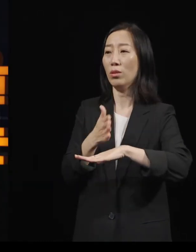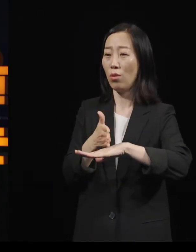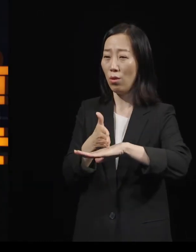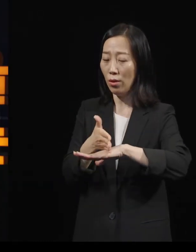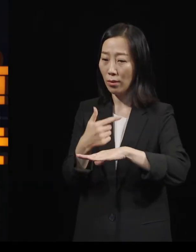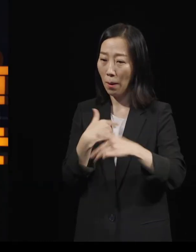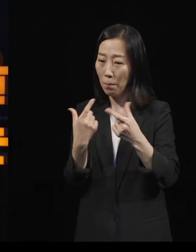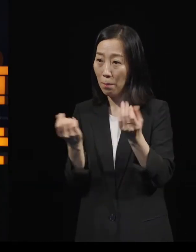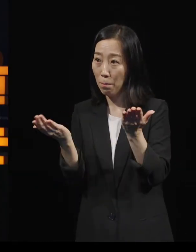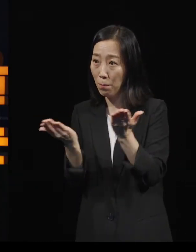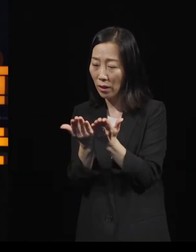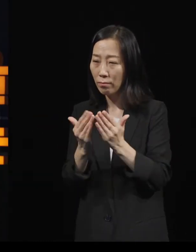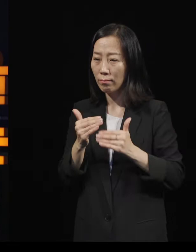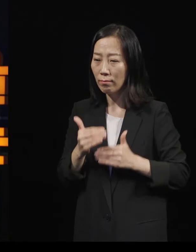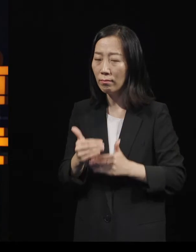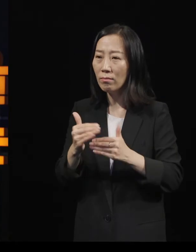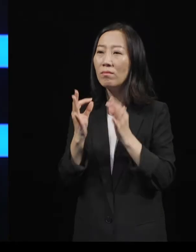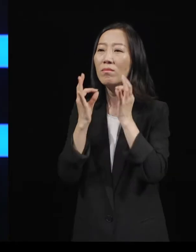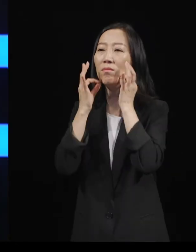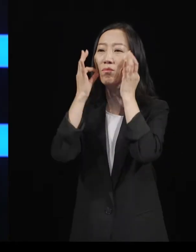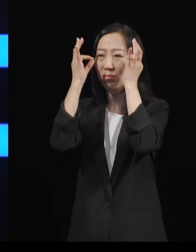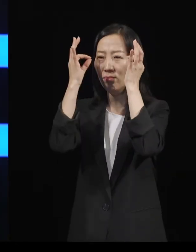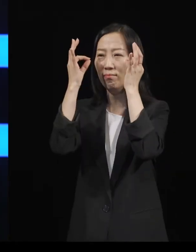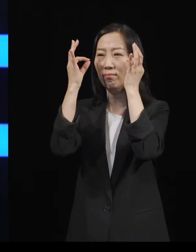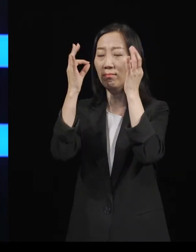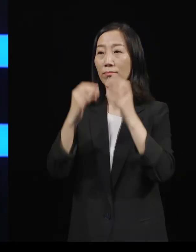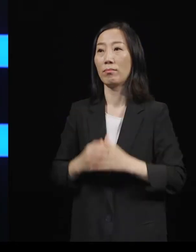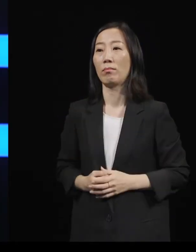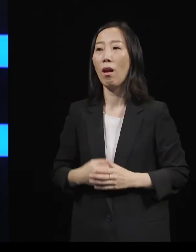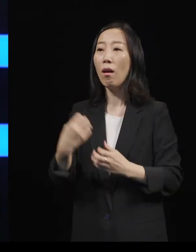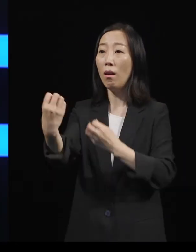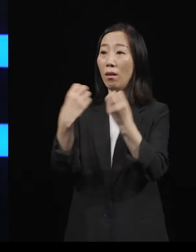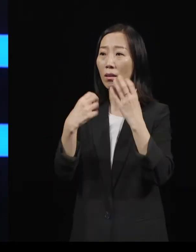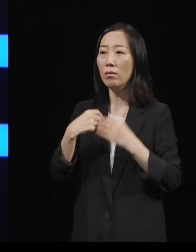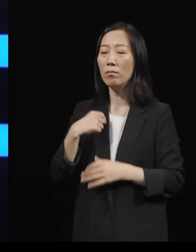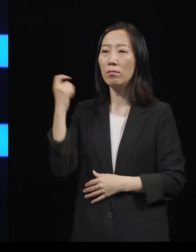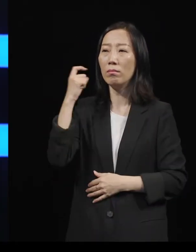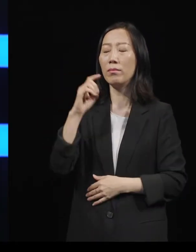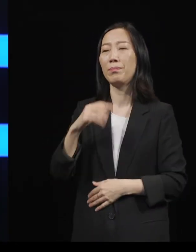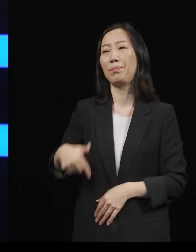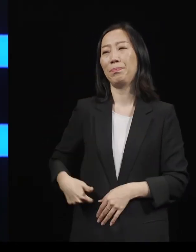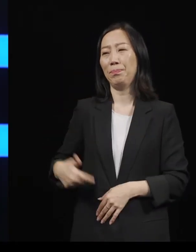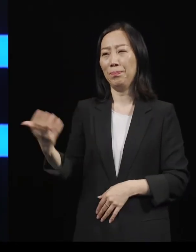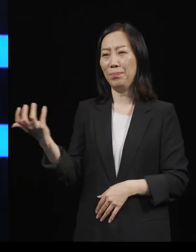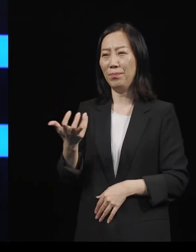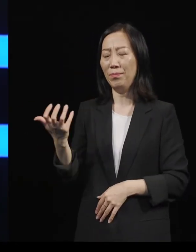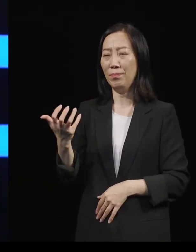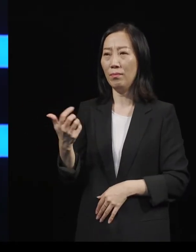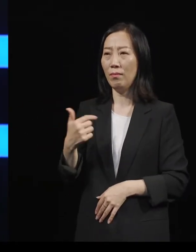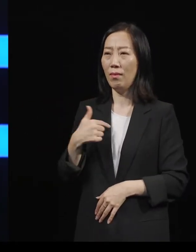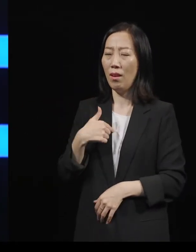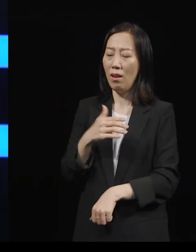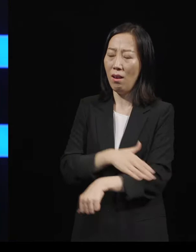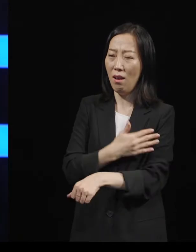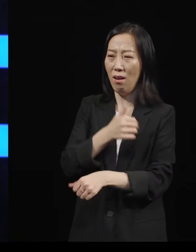불구하고 이러한 말들을 들을 때마다 참 마음이 슬퍼지고는 합니다. 죄책감도 가지게 되고요.